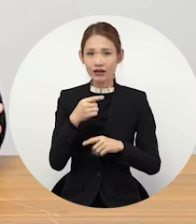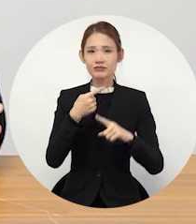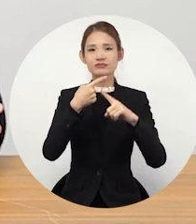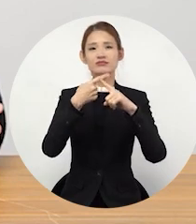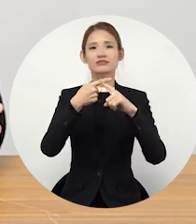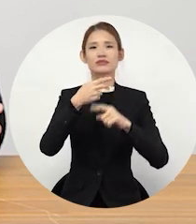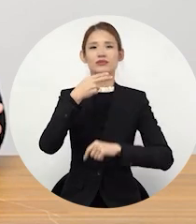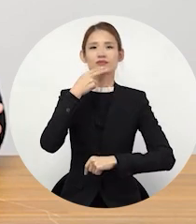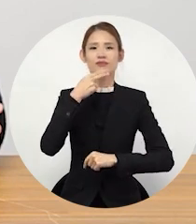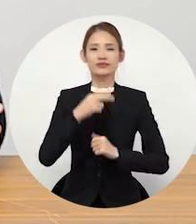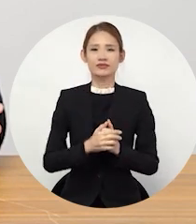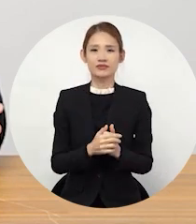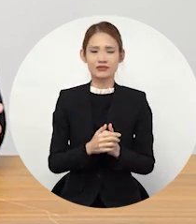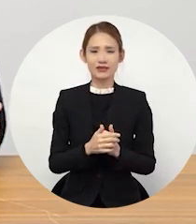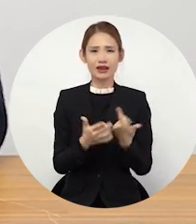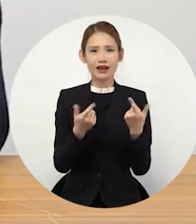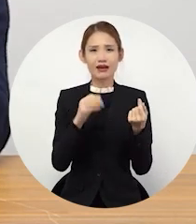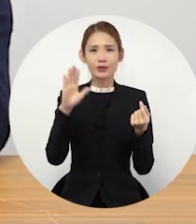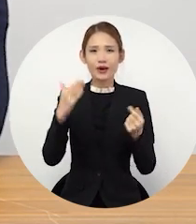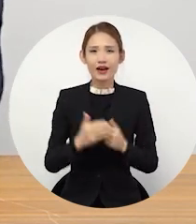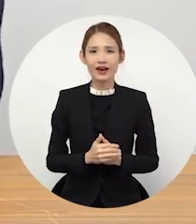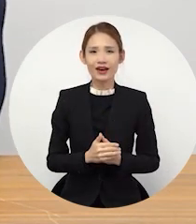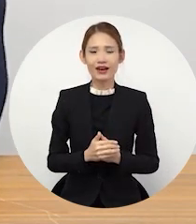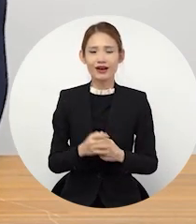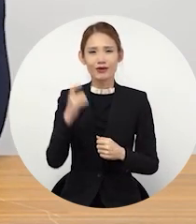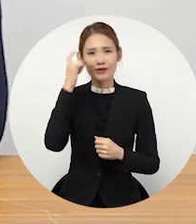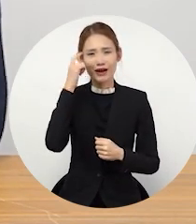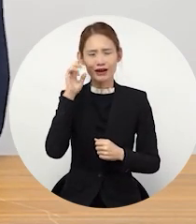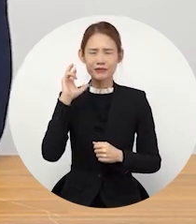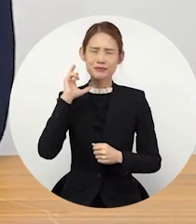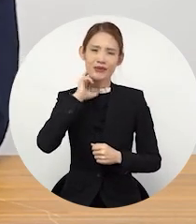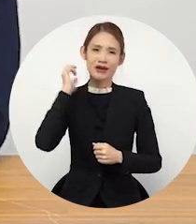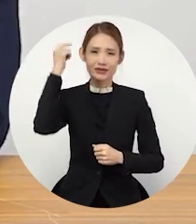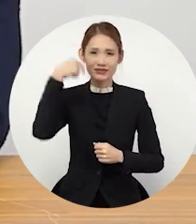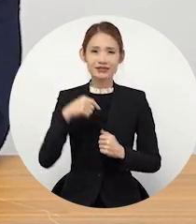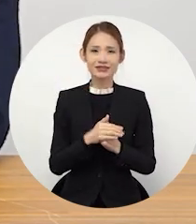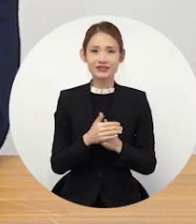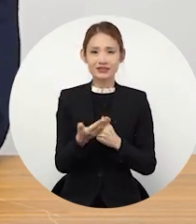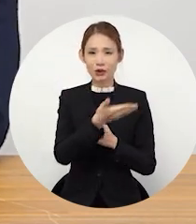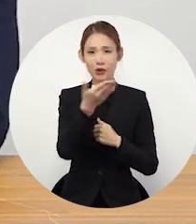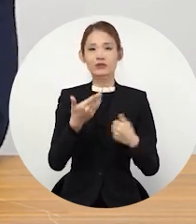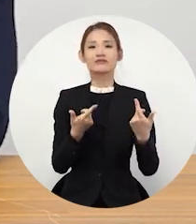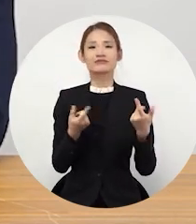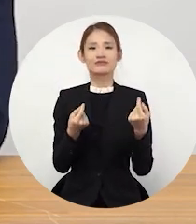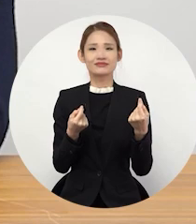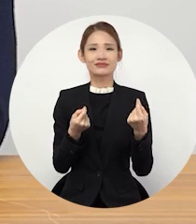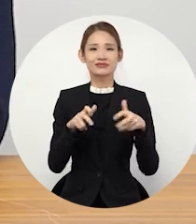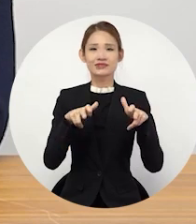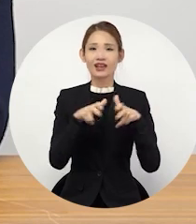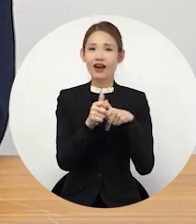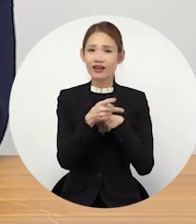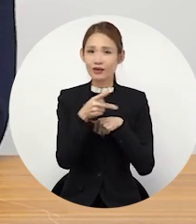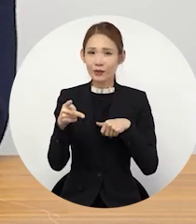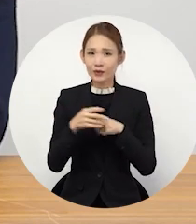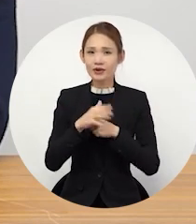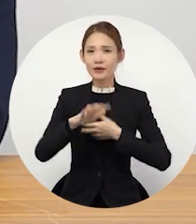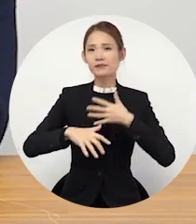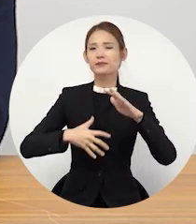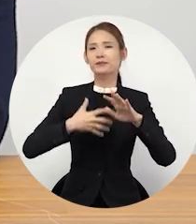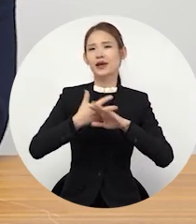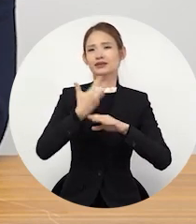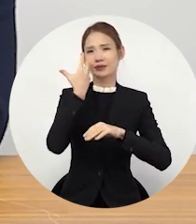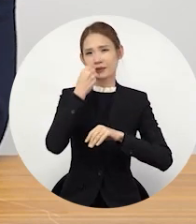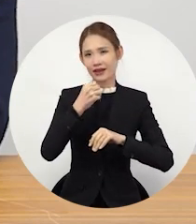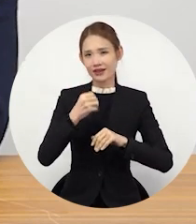정답은 없습니다. 아, 이래도 되는 건가요? 왜? 배신감 느껴지는데요. 왜? 여러분, 이런 거예요. 장애는 약간 이런